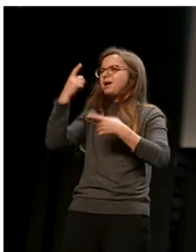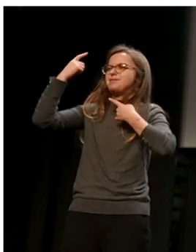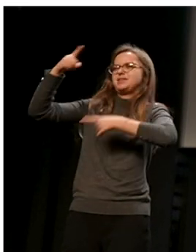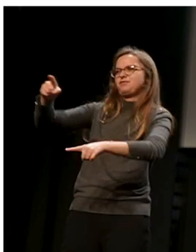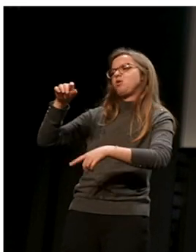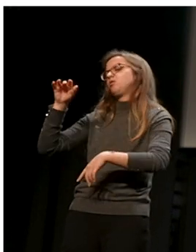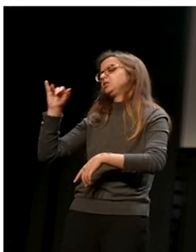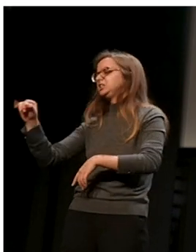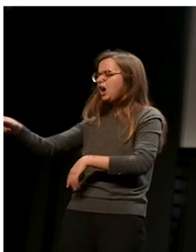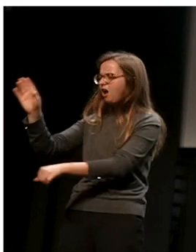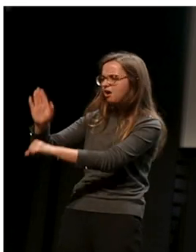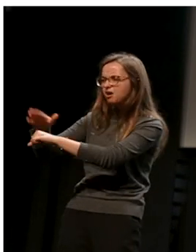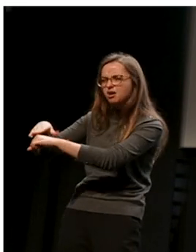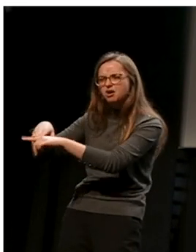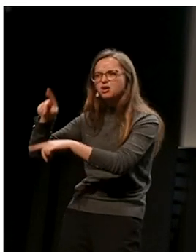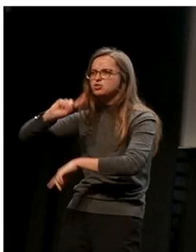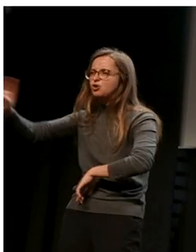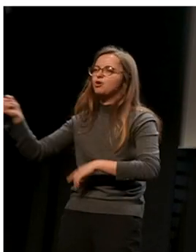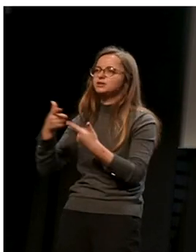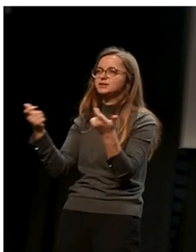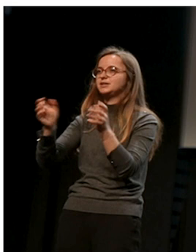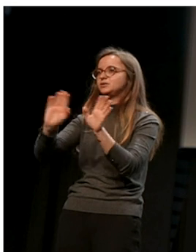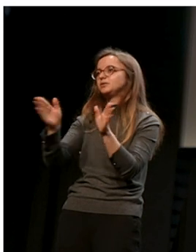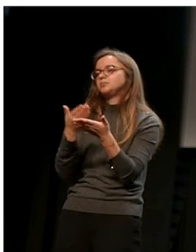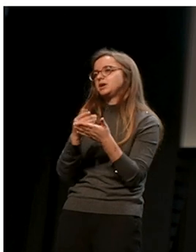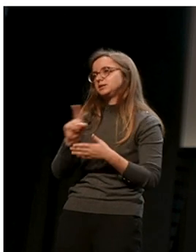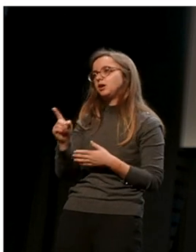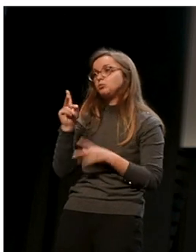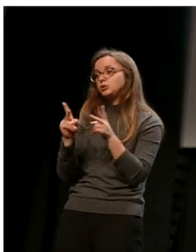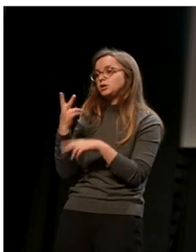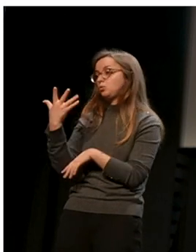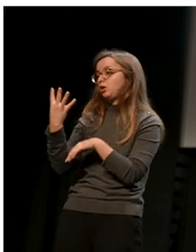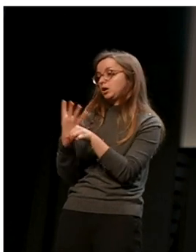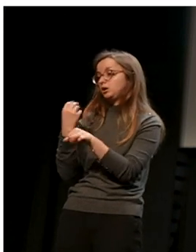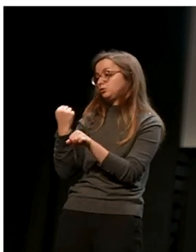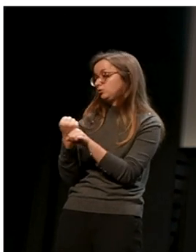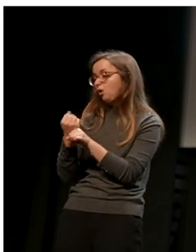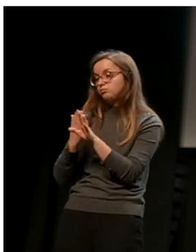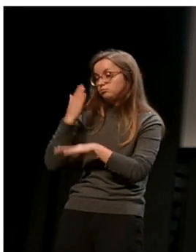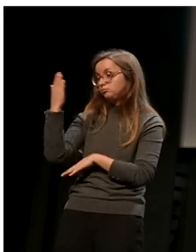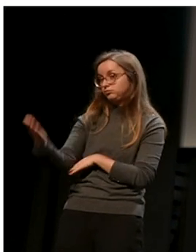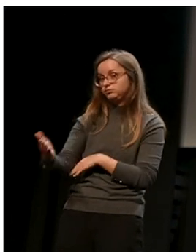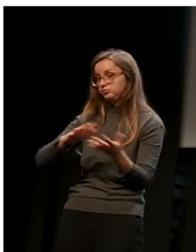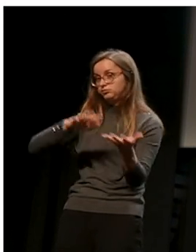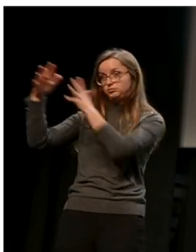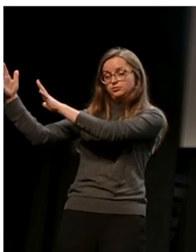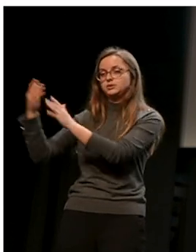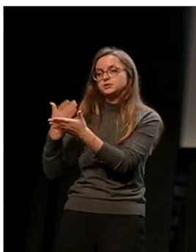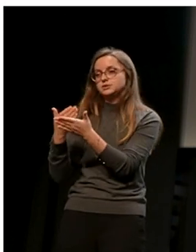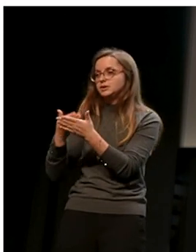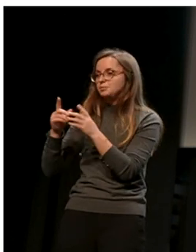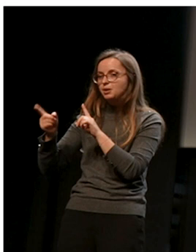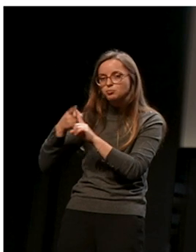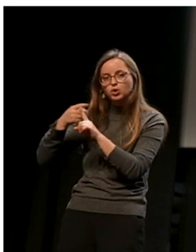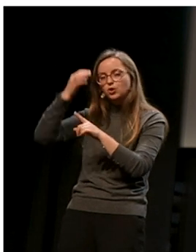c'est pas bien, ça va me piquer mon métier. Hein. C'est fait. Dans 3-4 ans, c'est fait. C'est vachement important de défendre la créativité parce